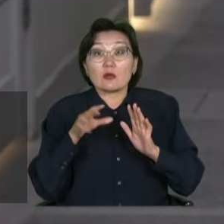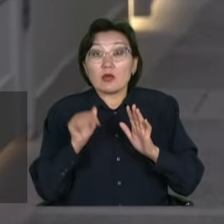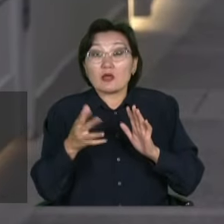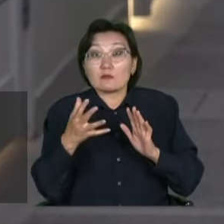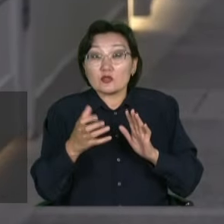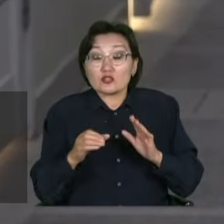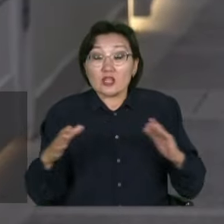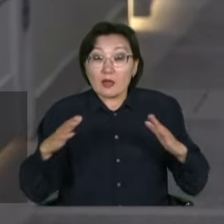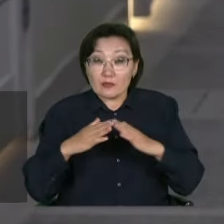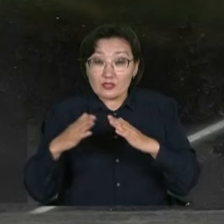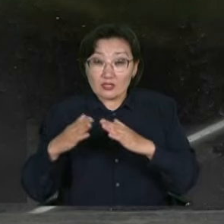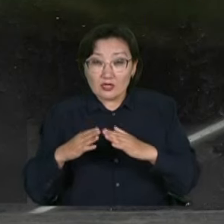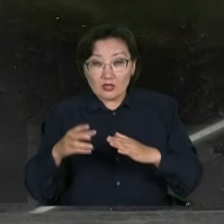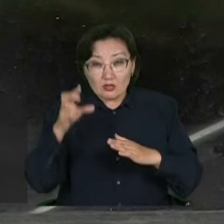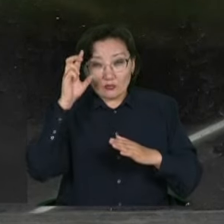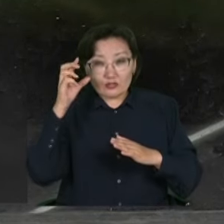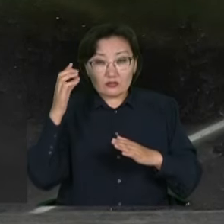мына